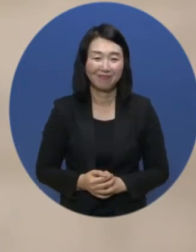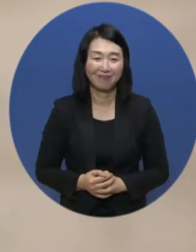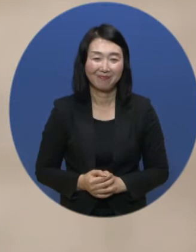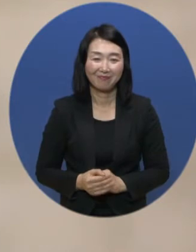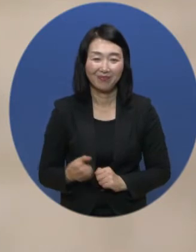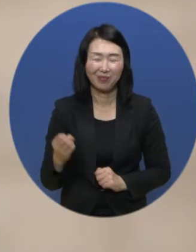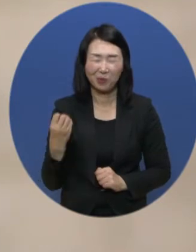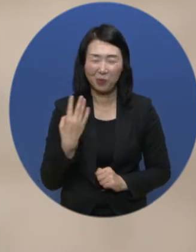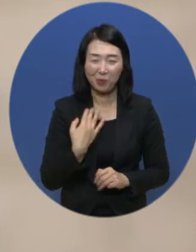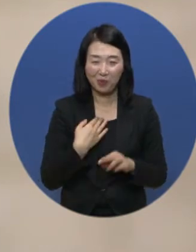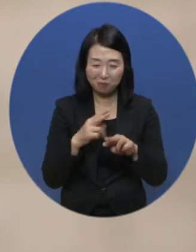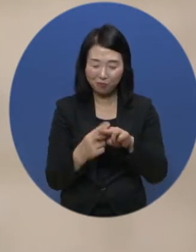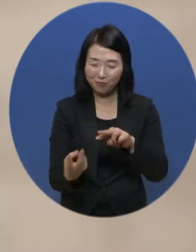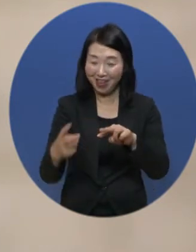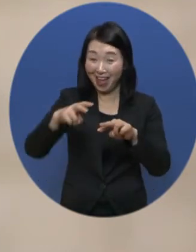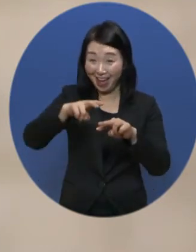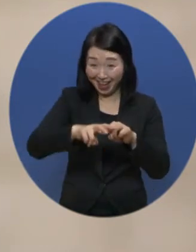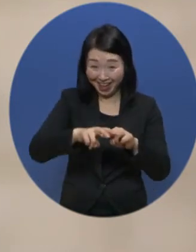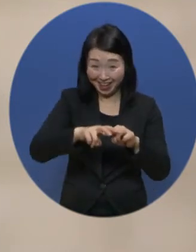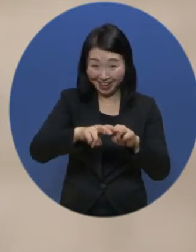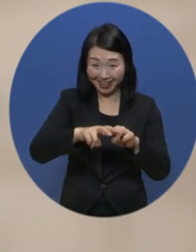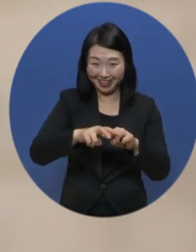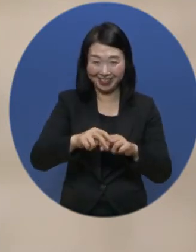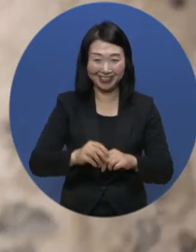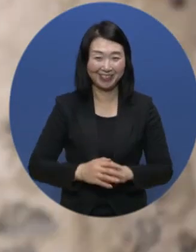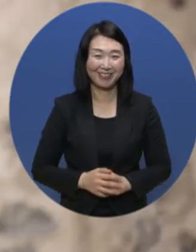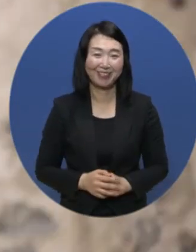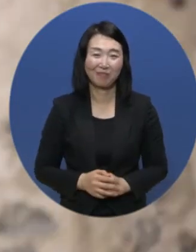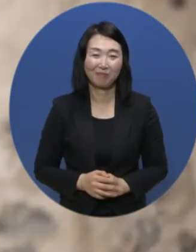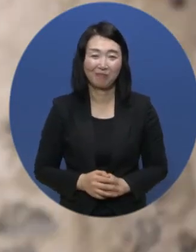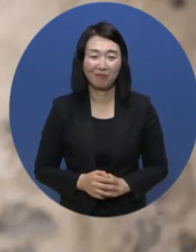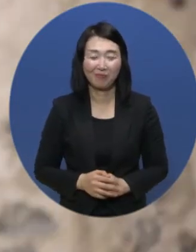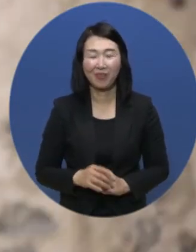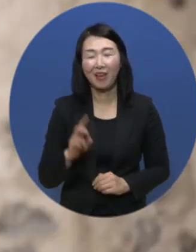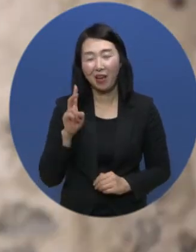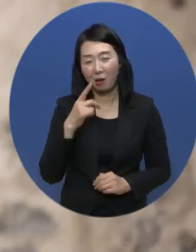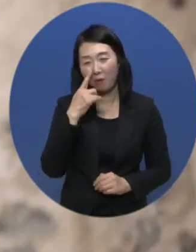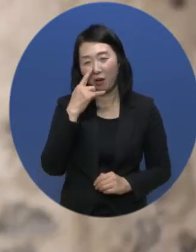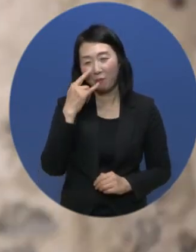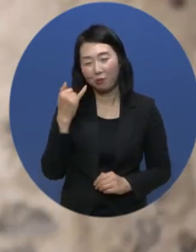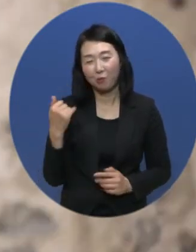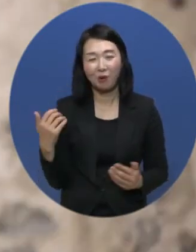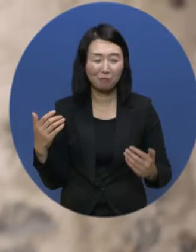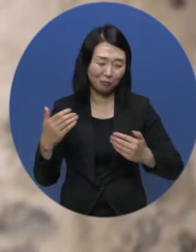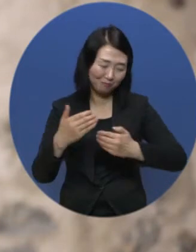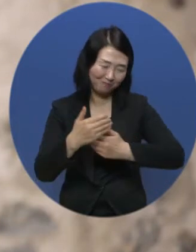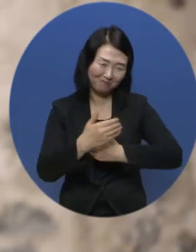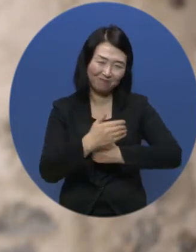그리고 제 무릎 위에 앉았습니다. 아마도 부모의 품이 그리웠던 것 같습니다.